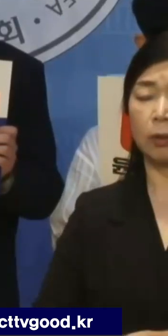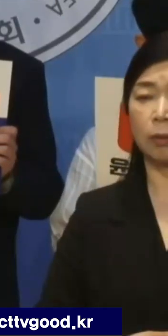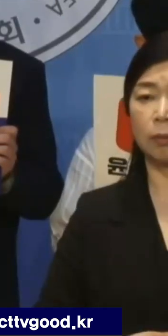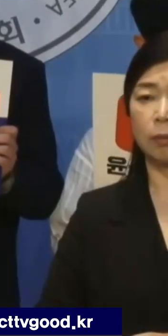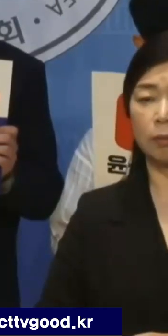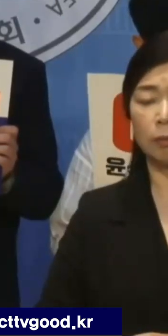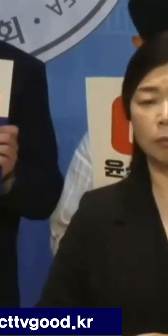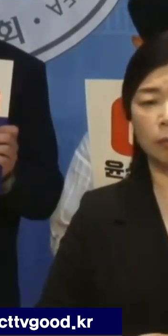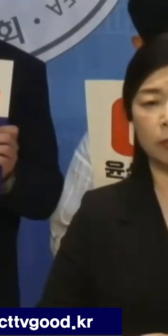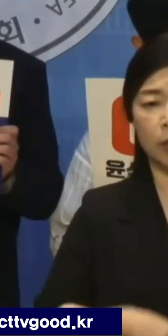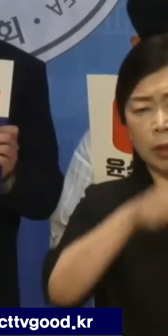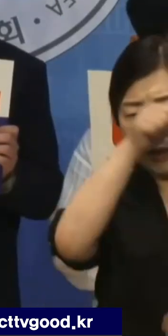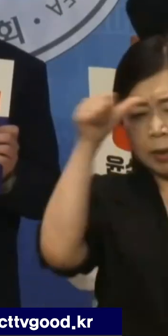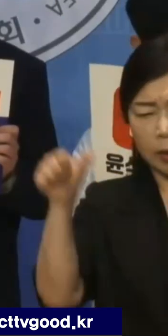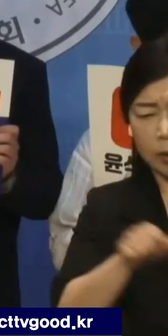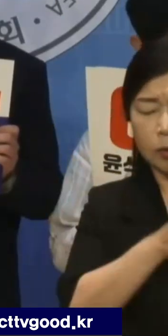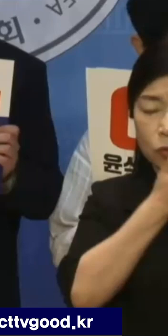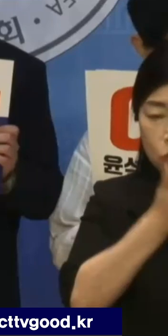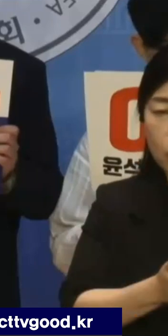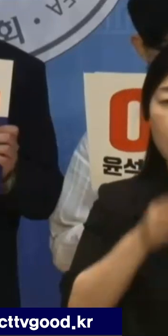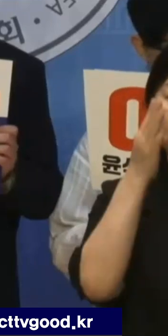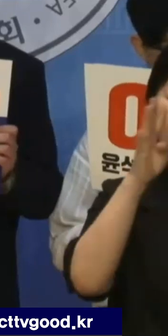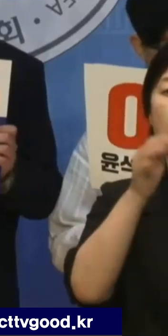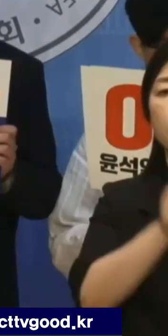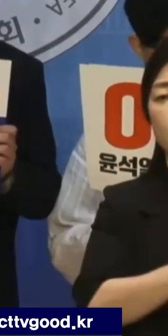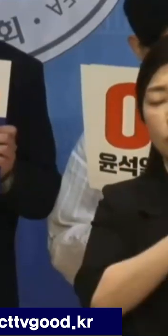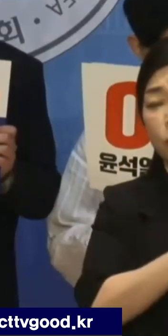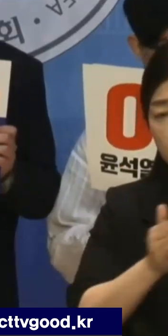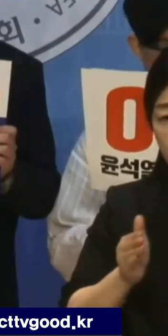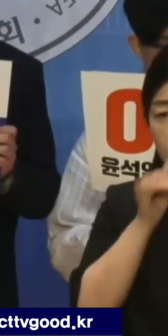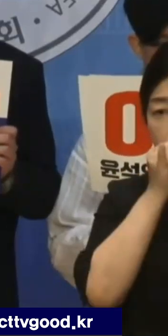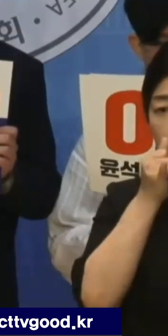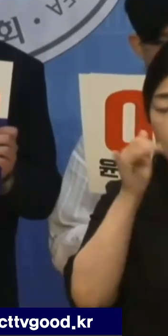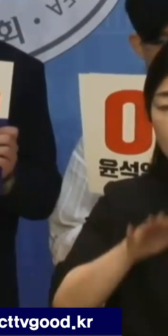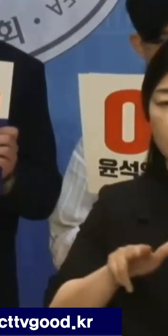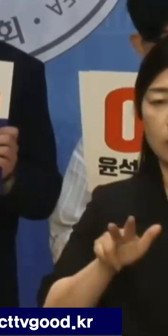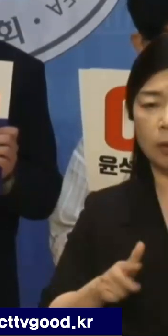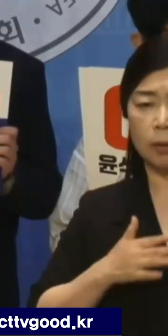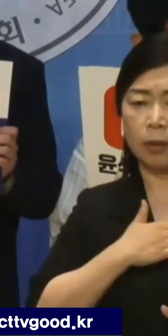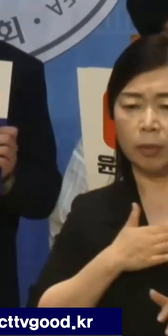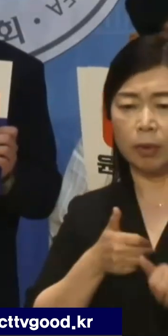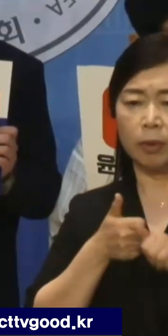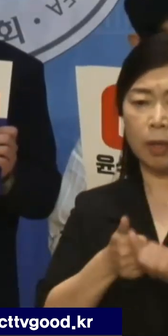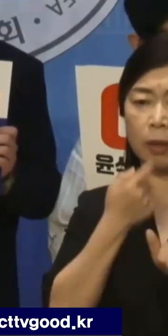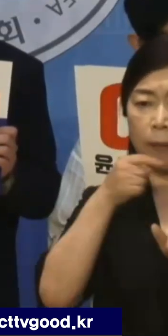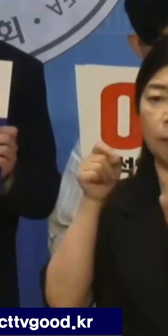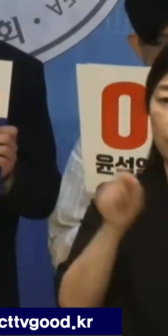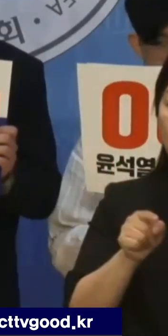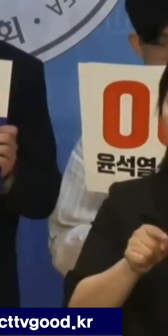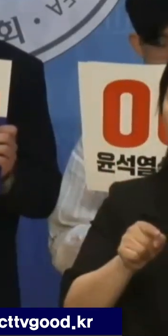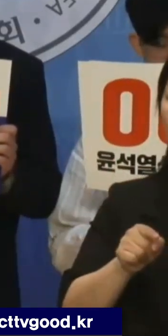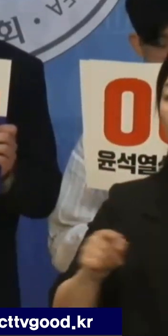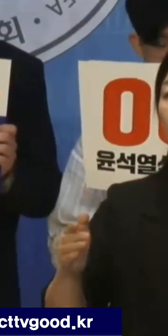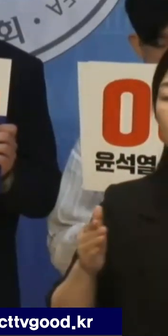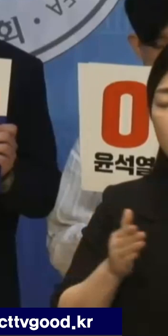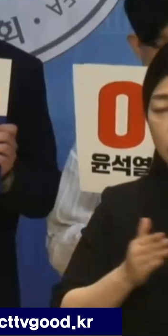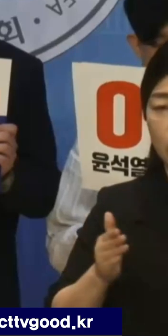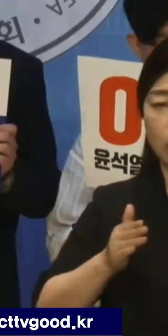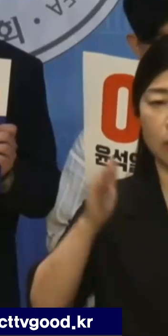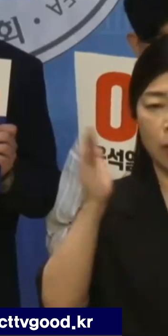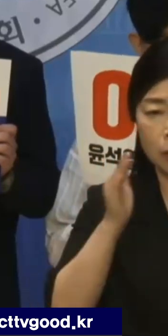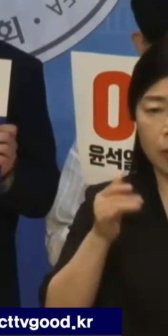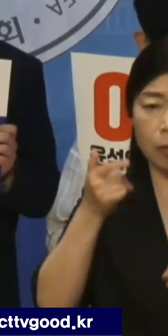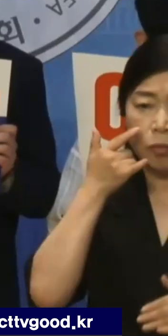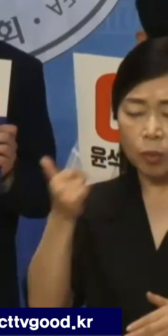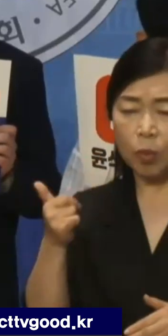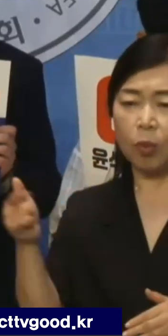동안 준비했을 일생 1대의 시험입니다. 즉흥적이고 무책임한 지시로 입시를 앞둔 학생과 학부모,